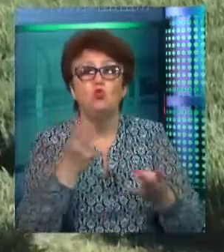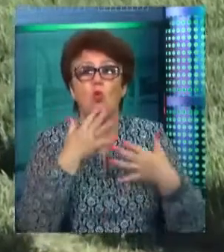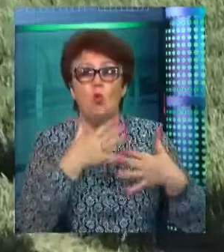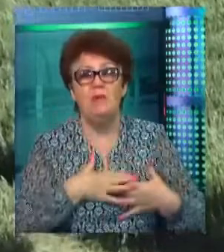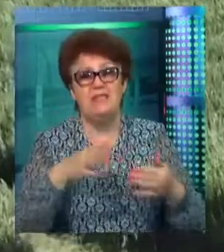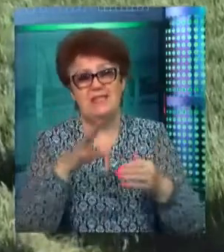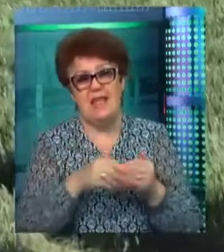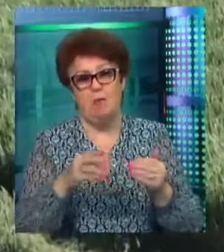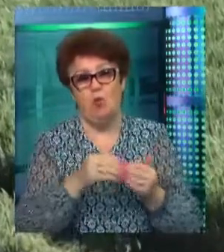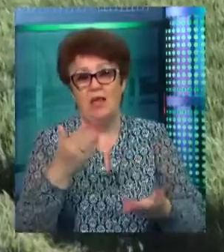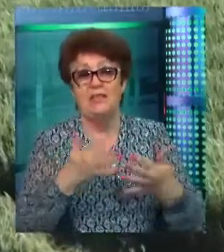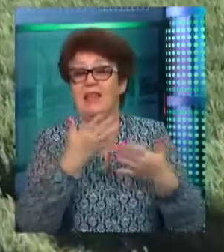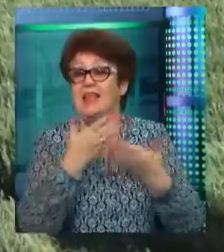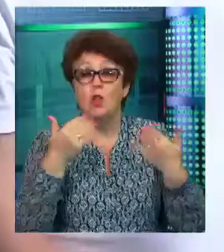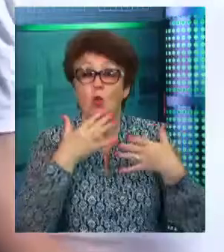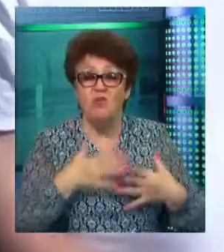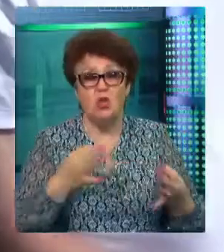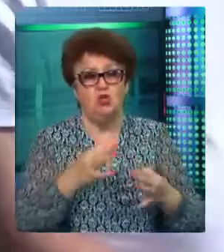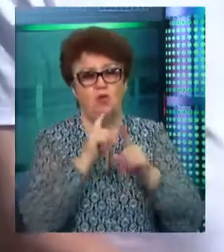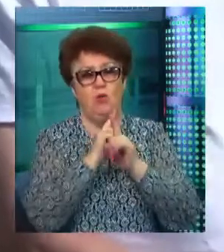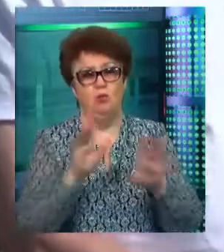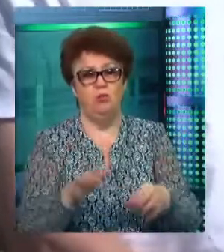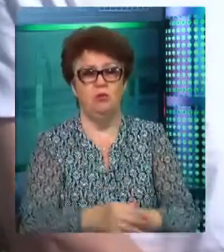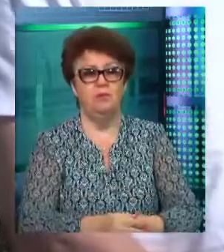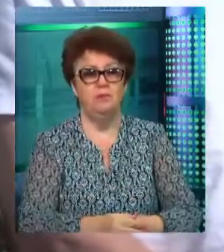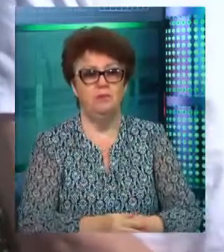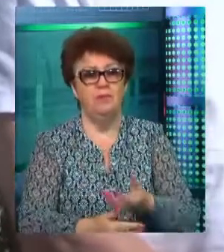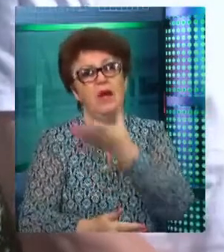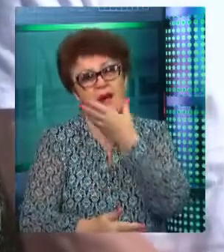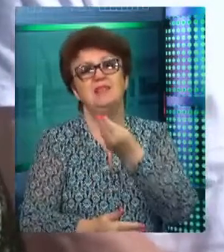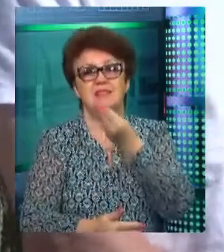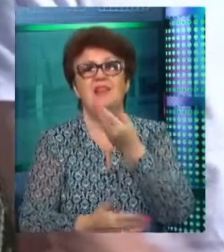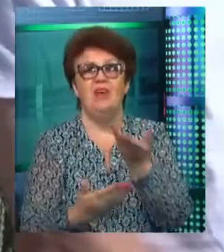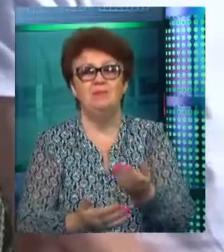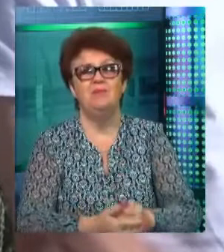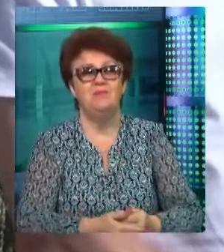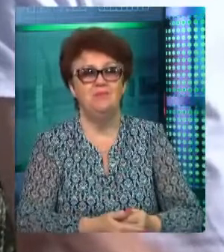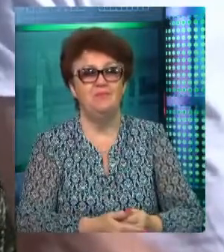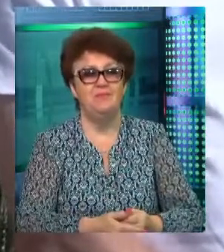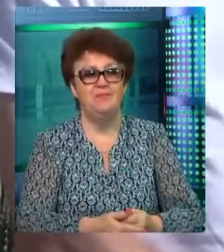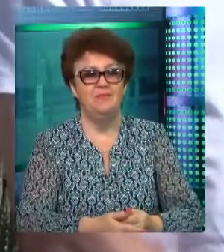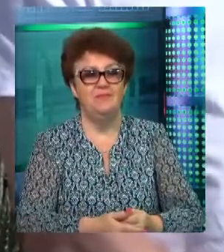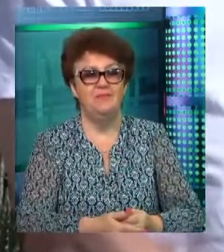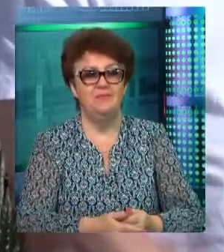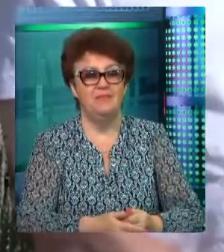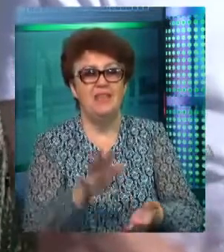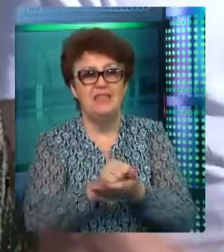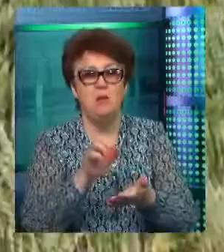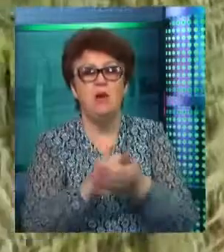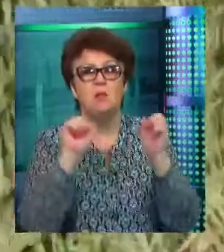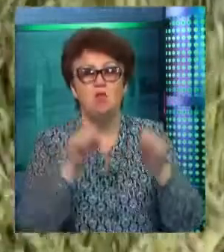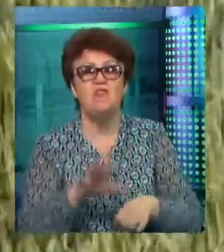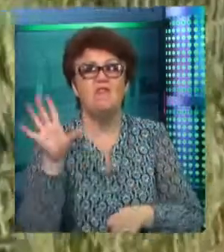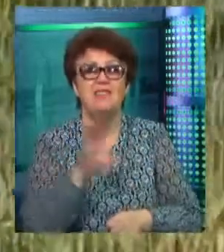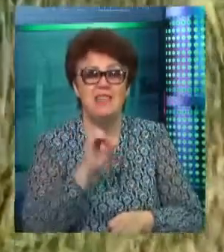так заниматься если нету любви будь у него красиво про себя этим нужно заниматься заниматься ложно всем